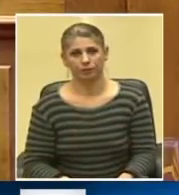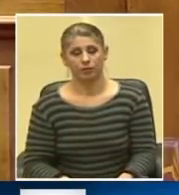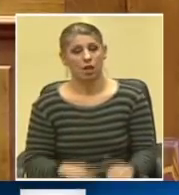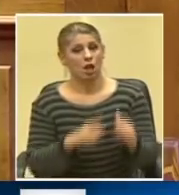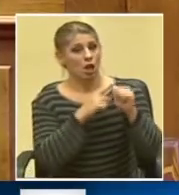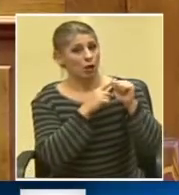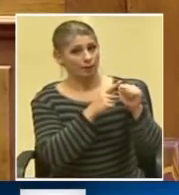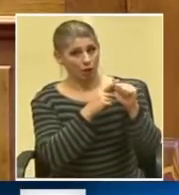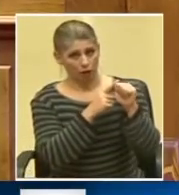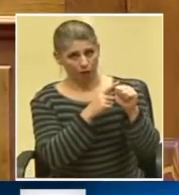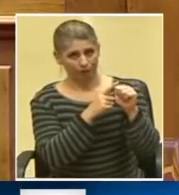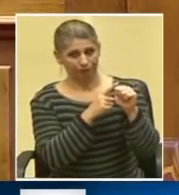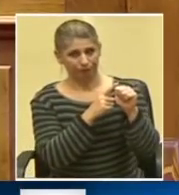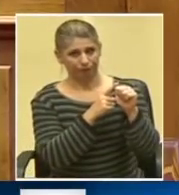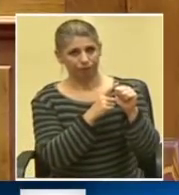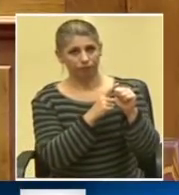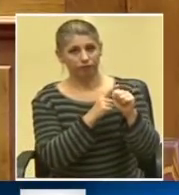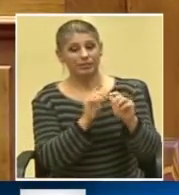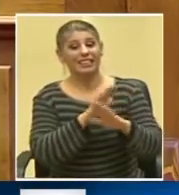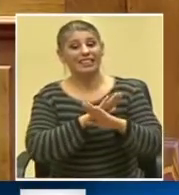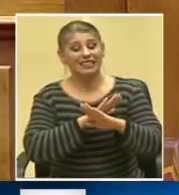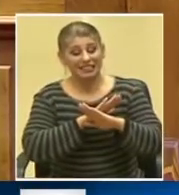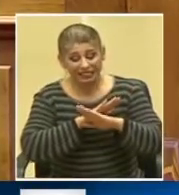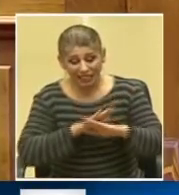Πρώτον, η τελική μείωση στο